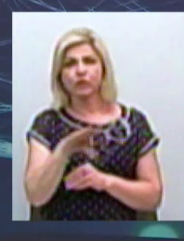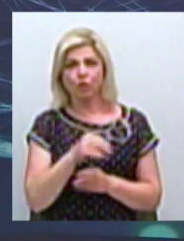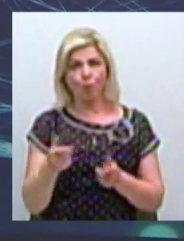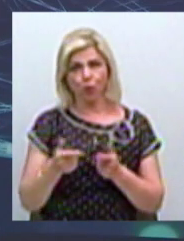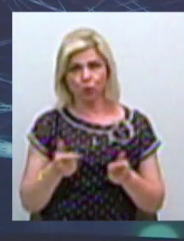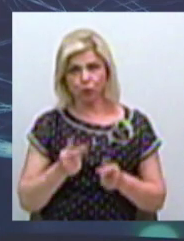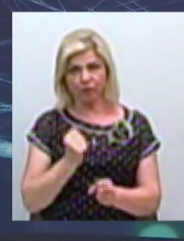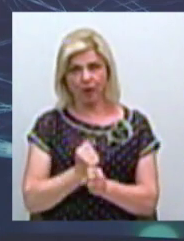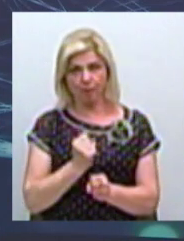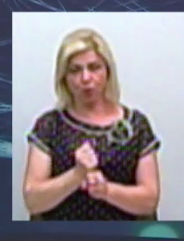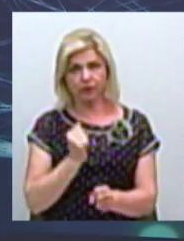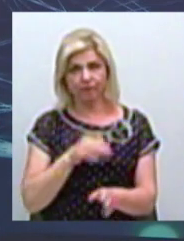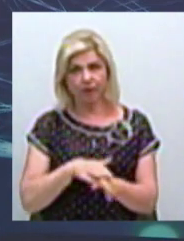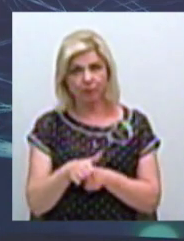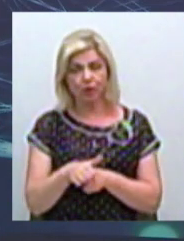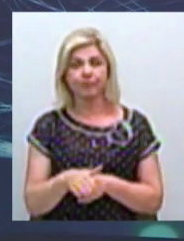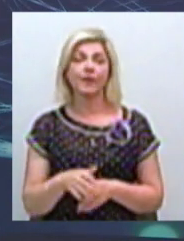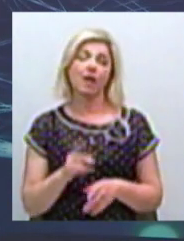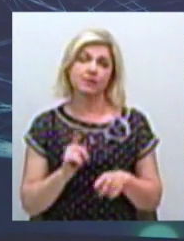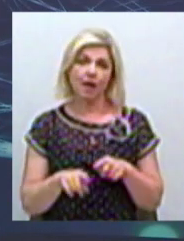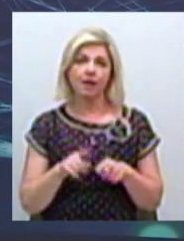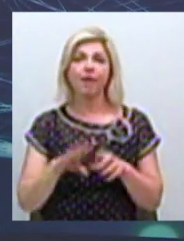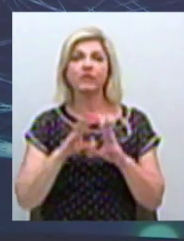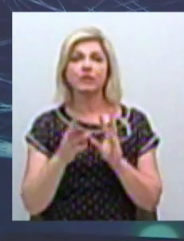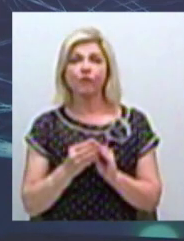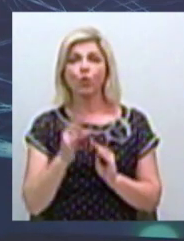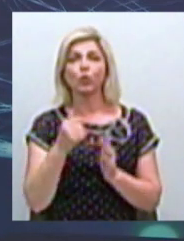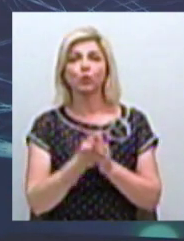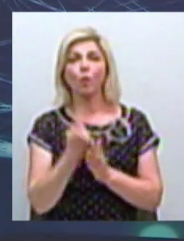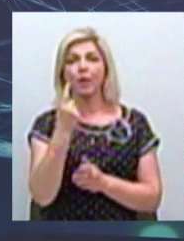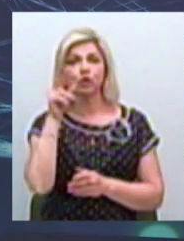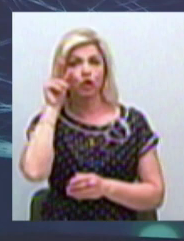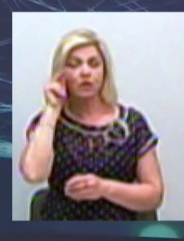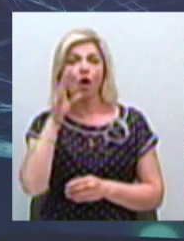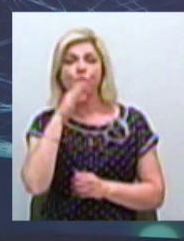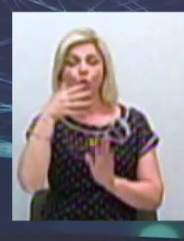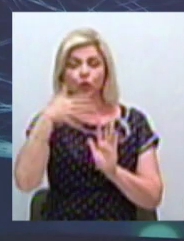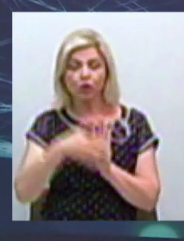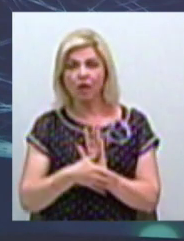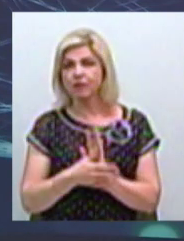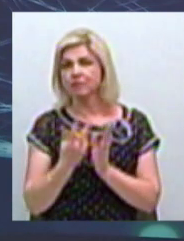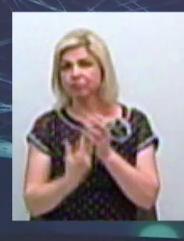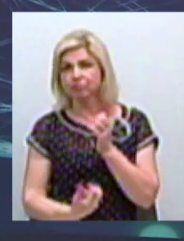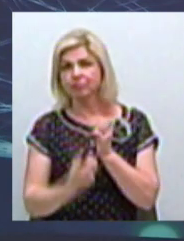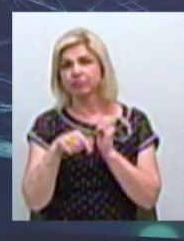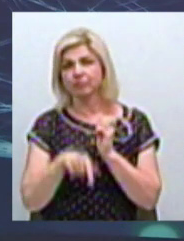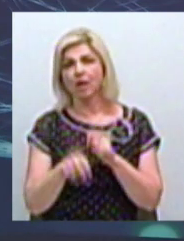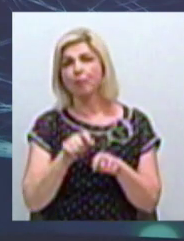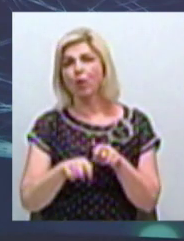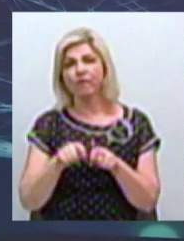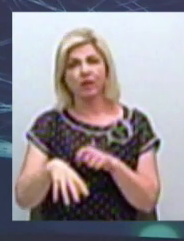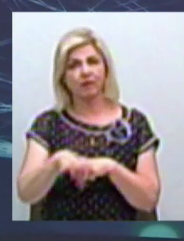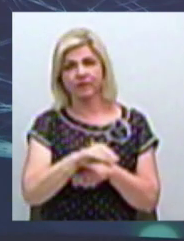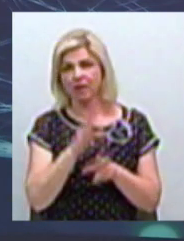что, скорее всего, до 1 числа на Намыве водолазные работы провести не успеем, потому что